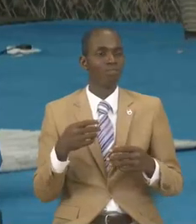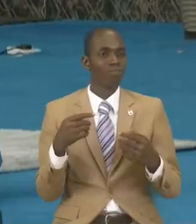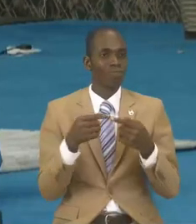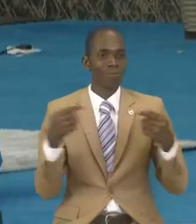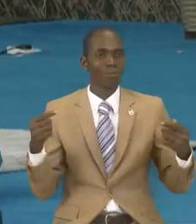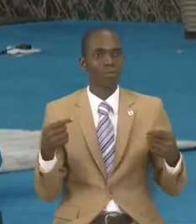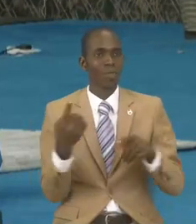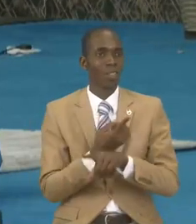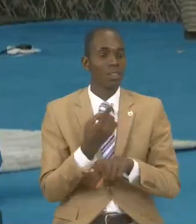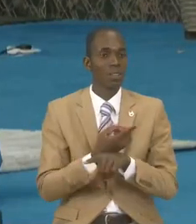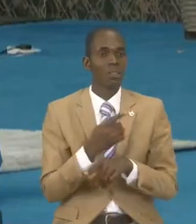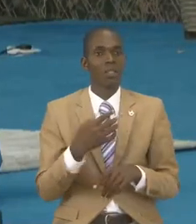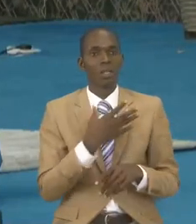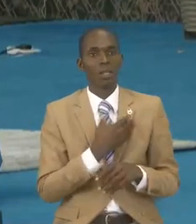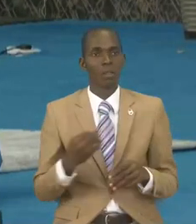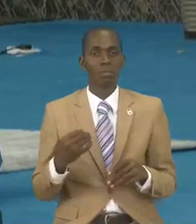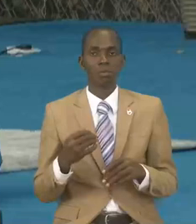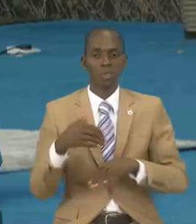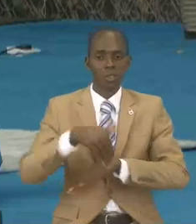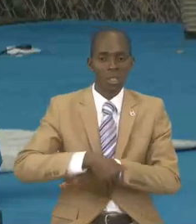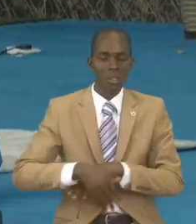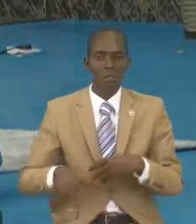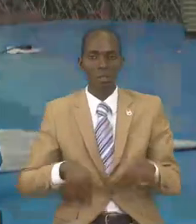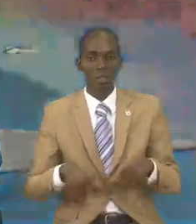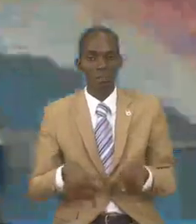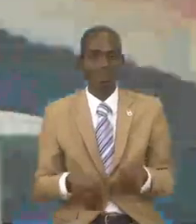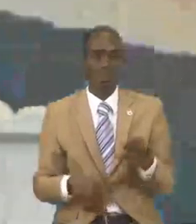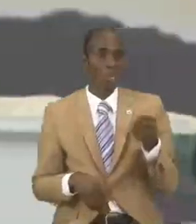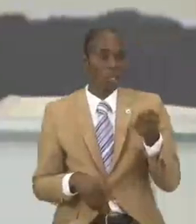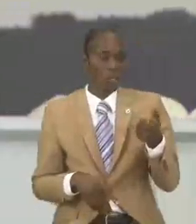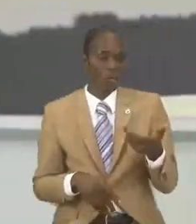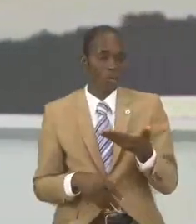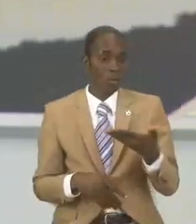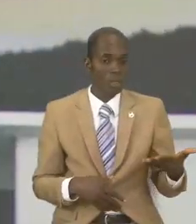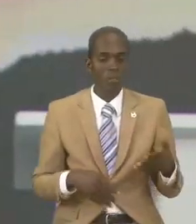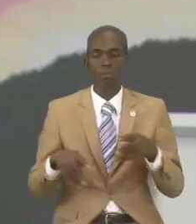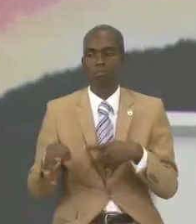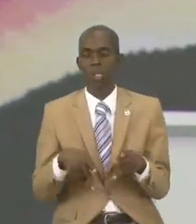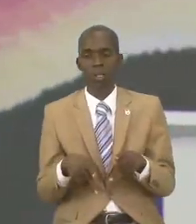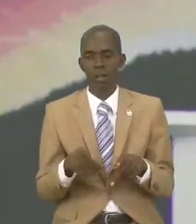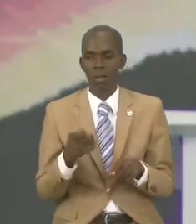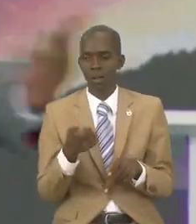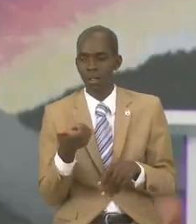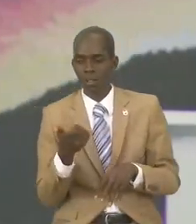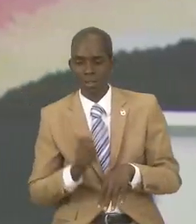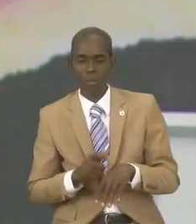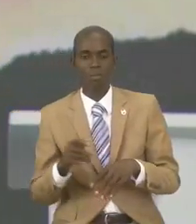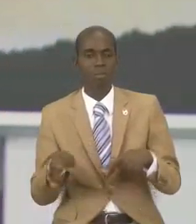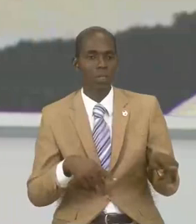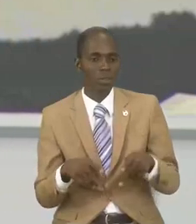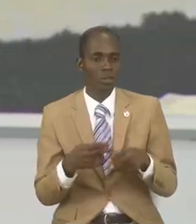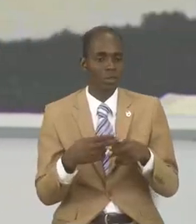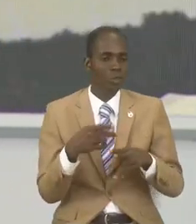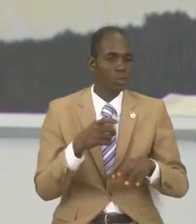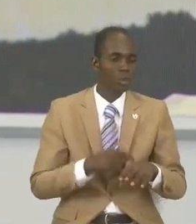les soirées de nuit, les animosités, une petite chose par soirée, une autre petite chose soirée, une